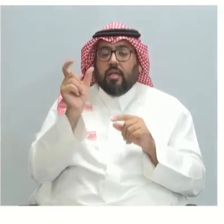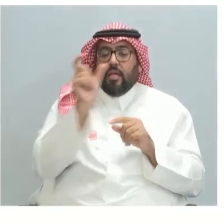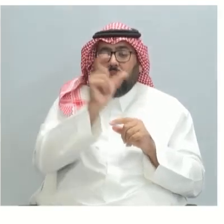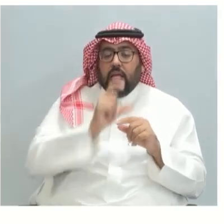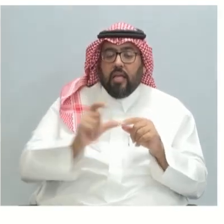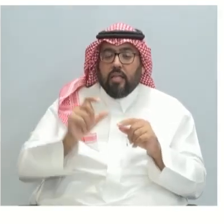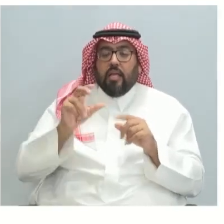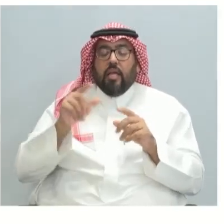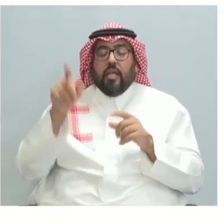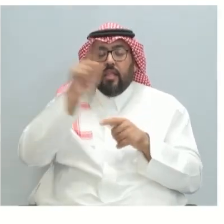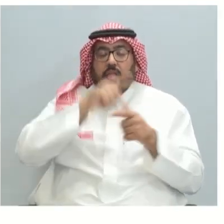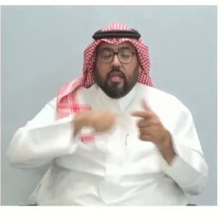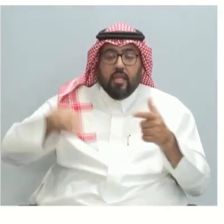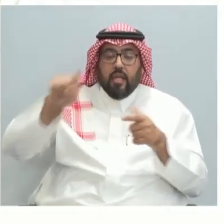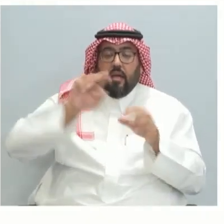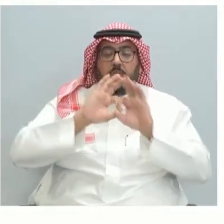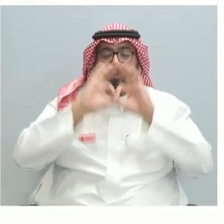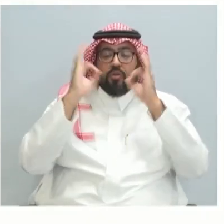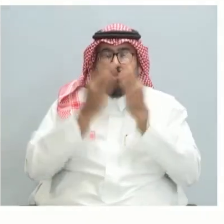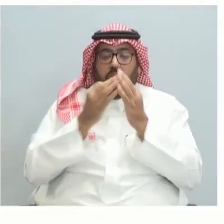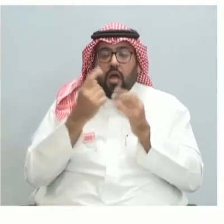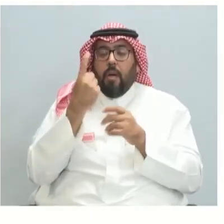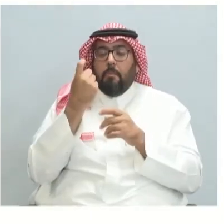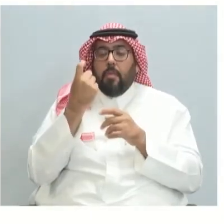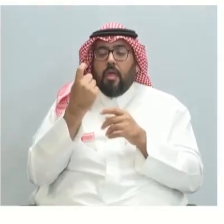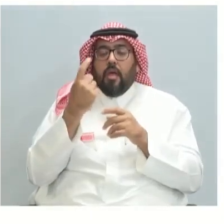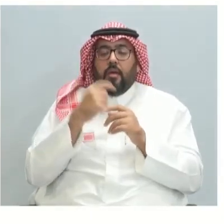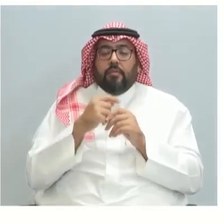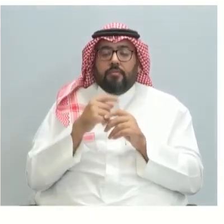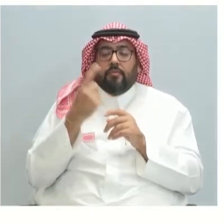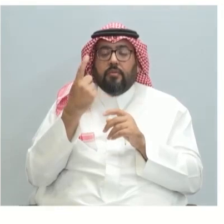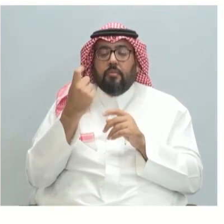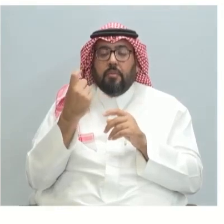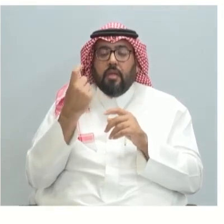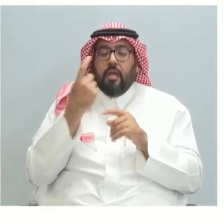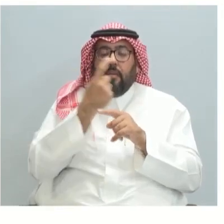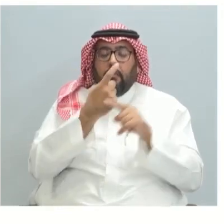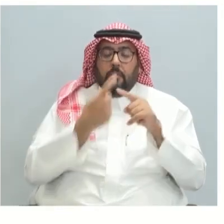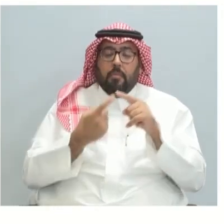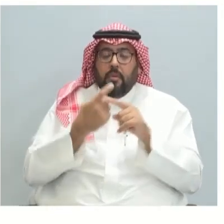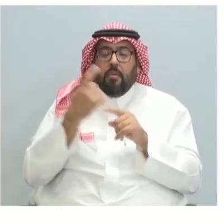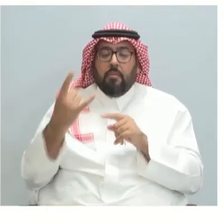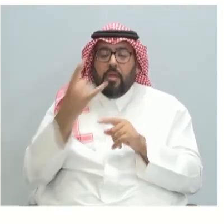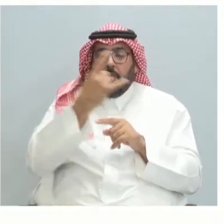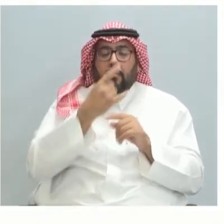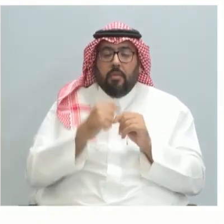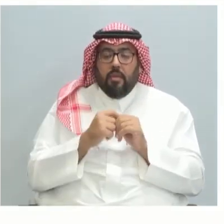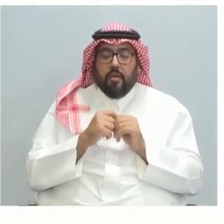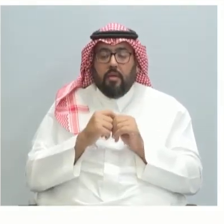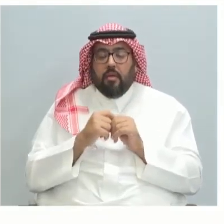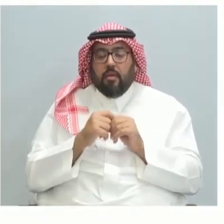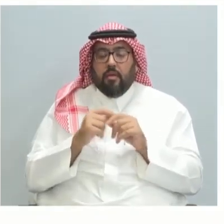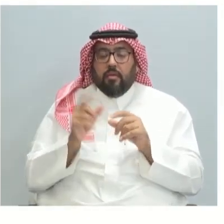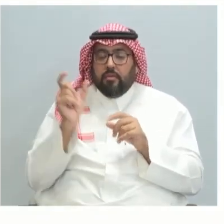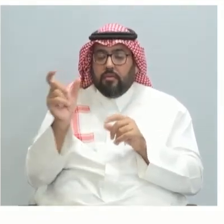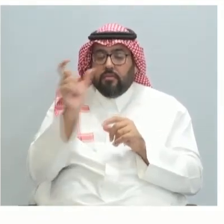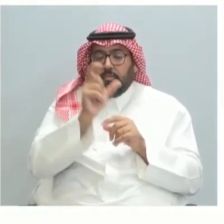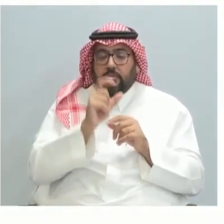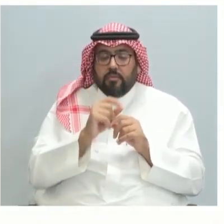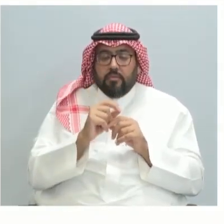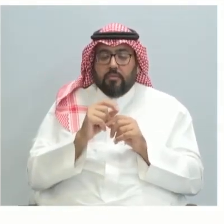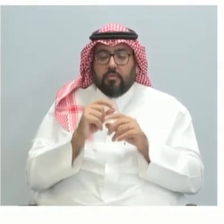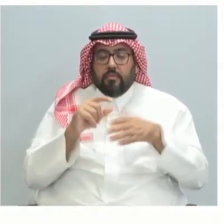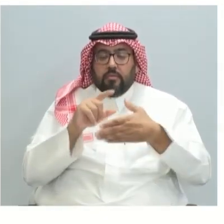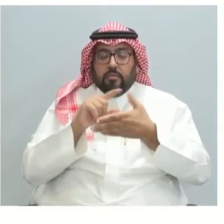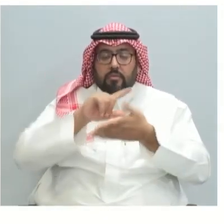ومجموع نسبوها يساوي مياه في المئه وايضا قمنا بنقل هذه القطاعات الى الدائره لدينا القطاع الاول